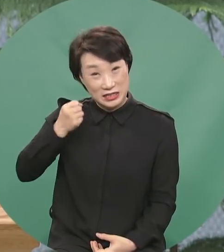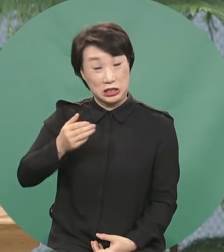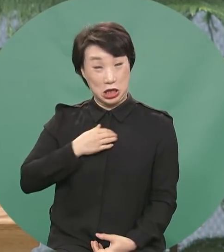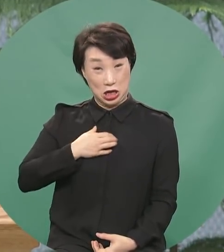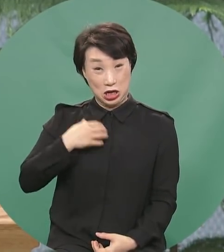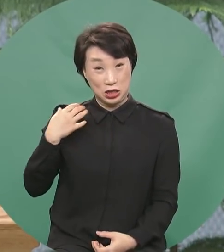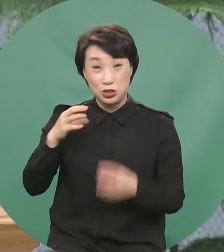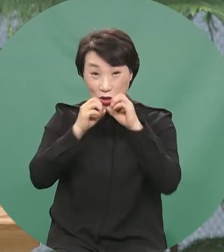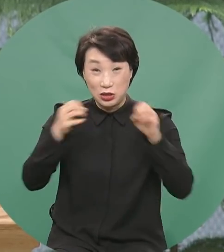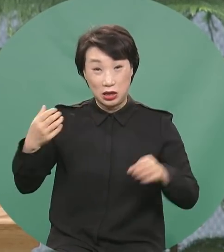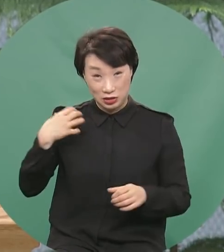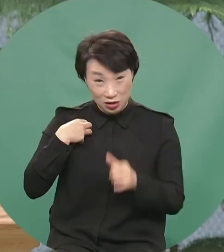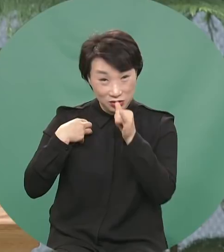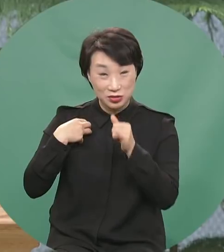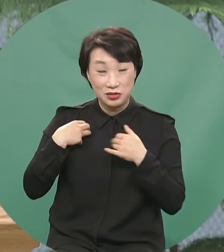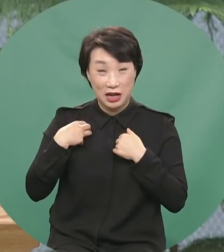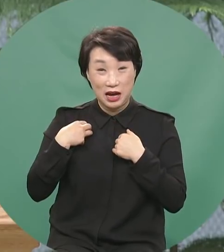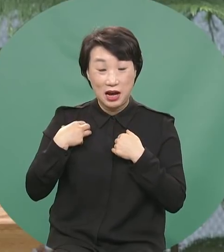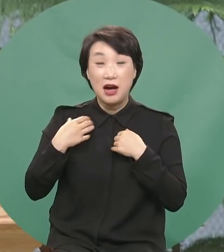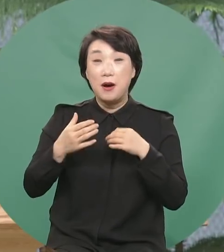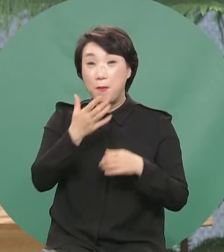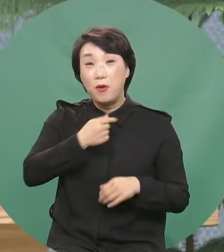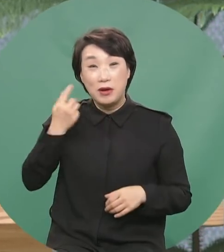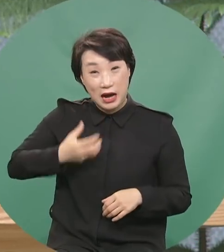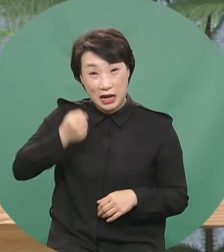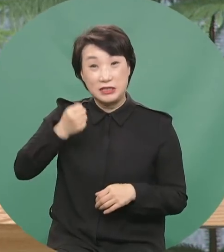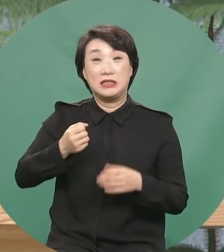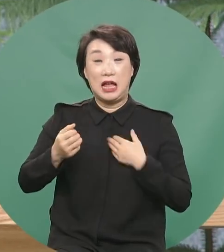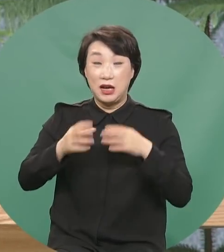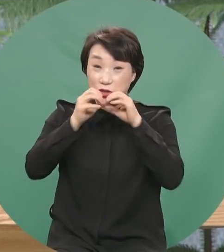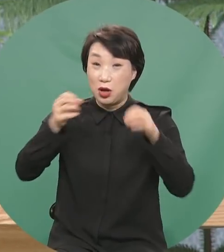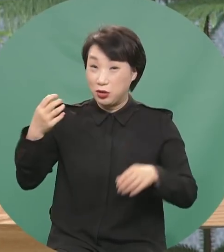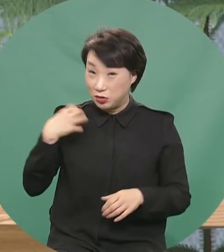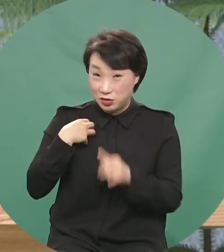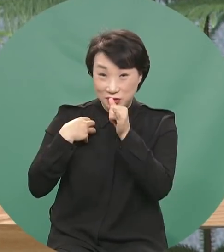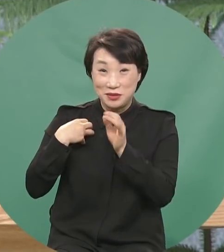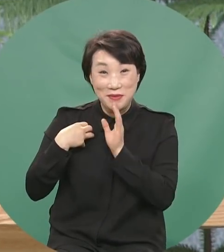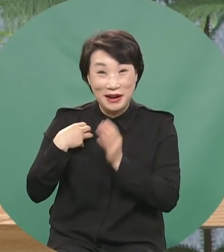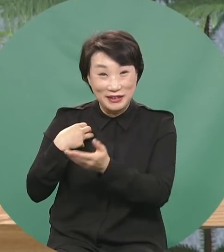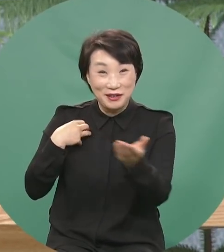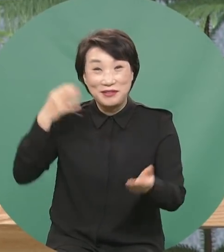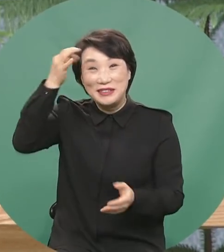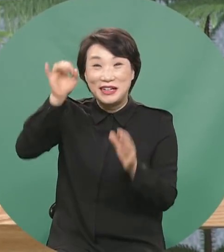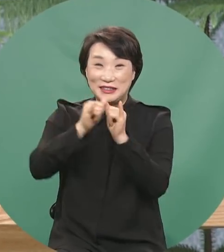된다. 내가 해야 됩니다. 인정하시면 아멘 합시다.